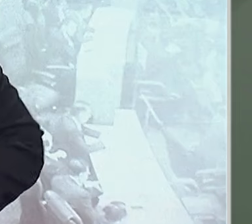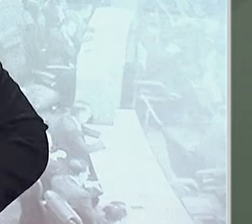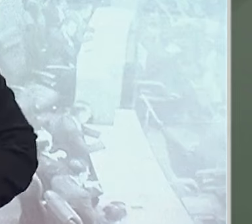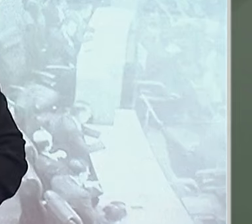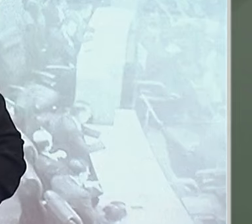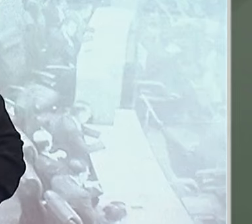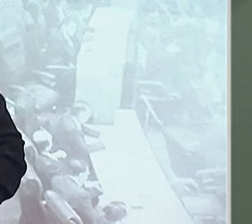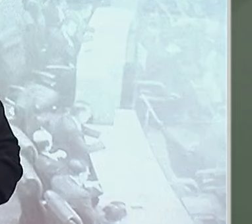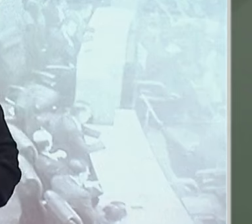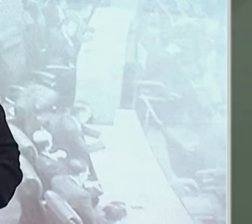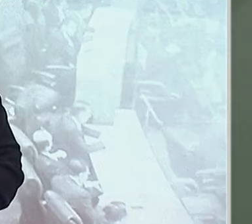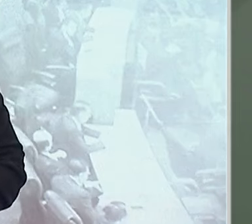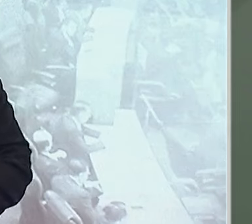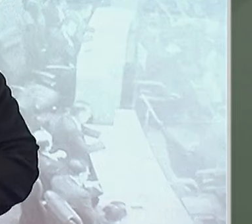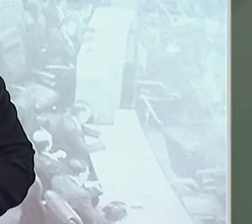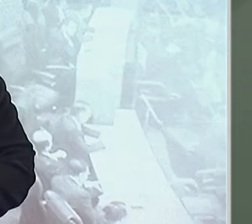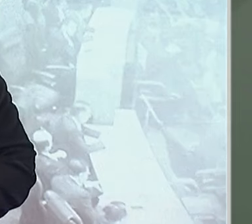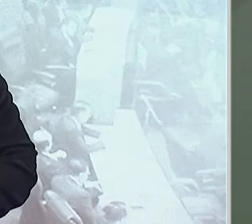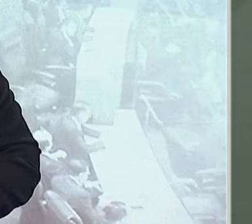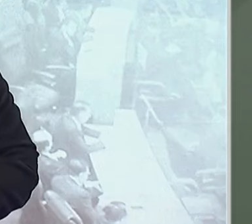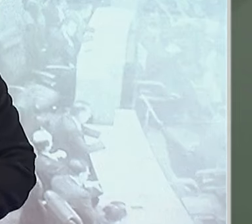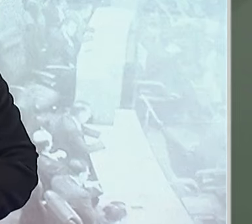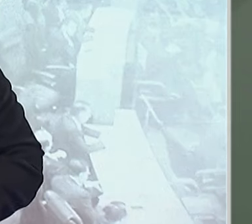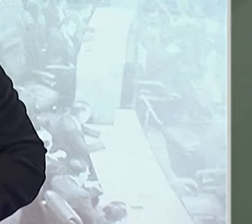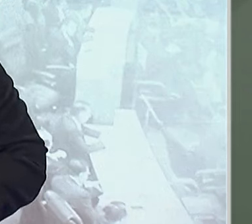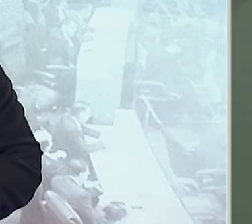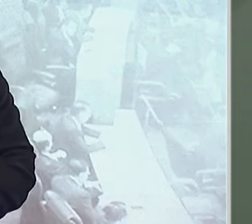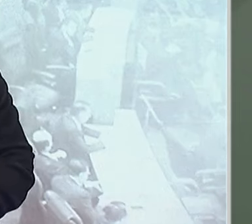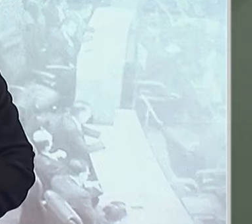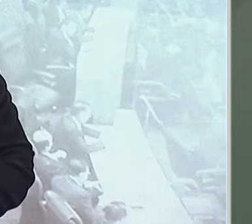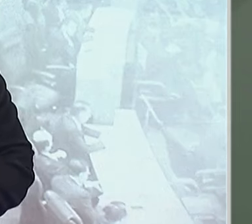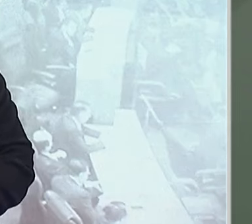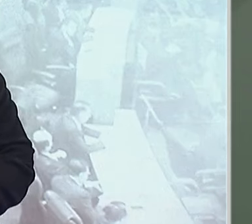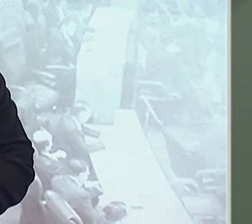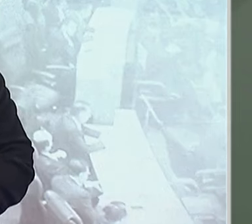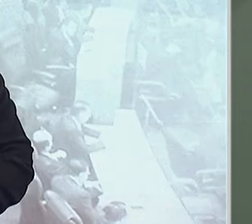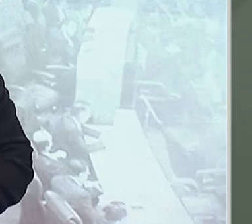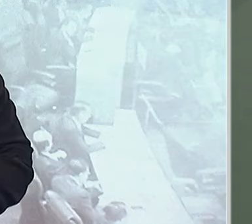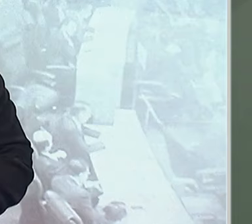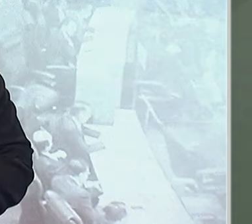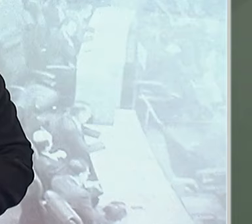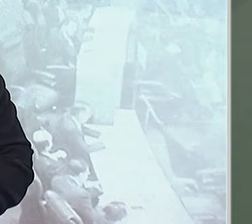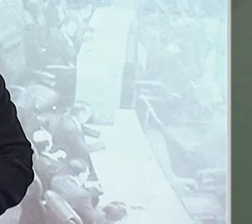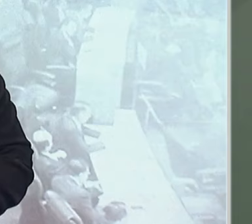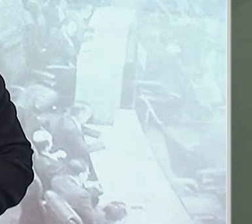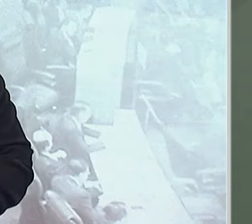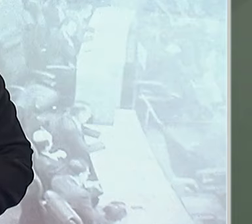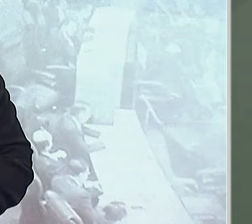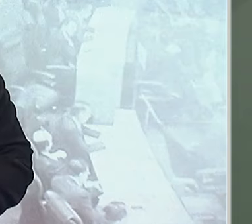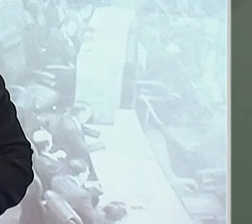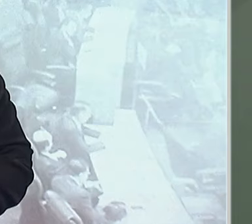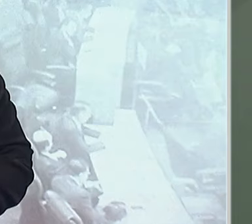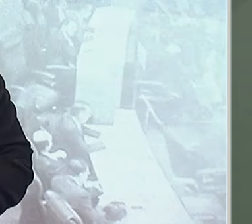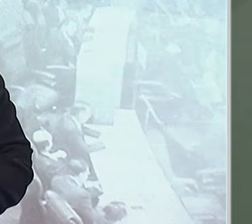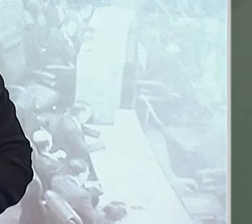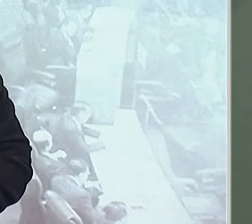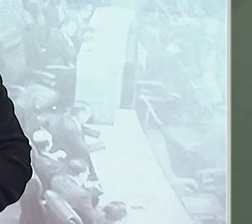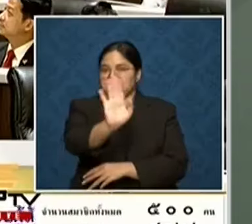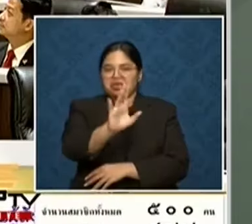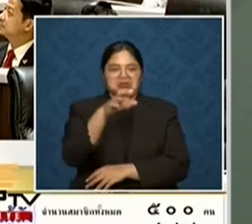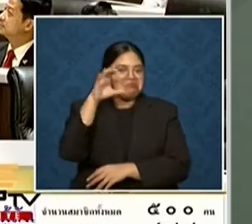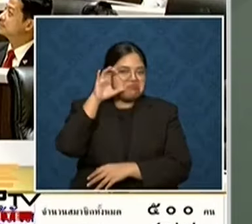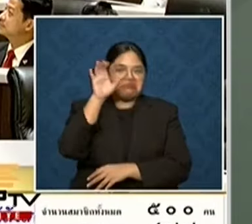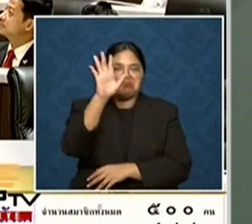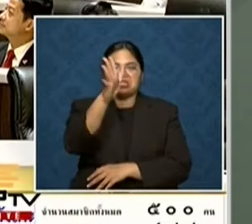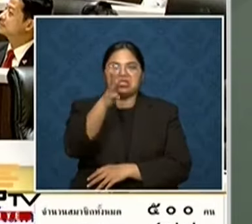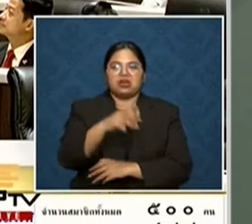จารย์ว่ามันสมน้ำสมเนื้อตามที่คาดหวังกันหรือเปล่าครับ ได้เลยครับผมคิดว่าโดยเฉพาะนะครับทั้งสองพรร